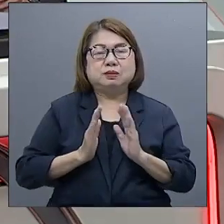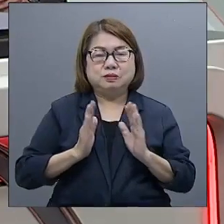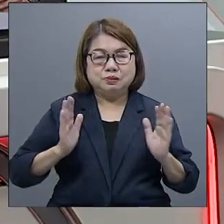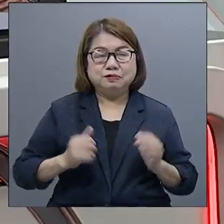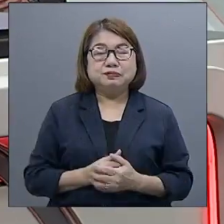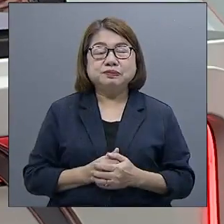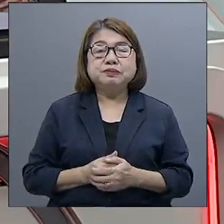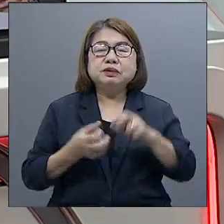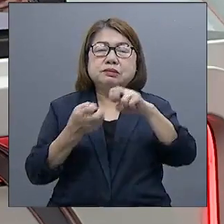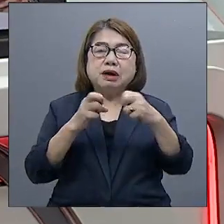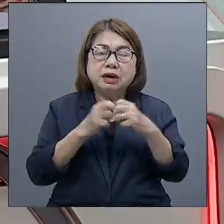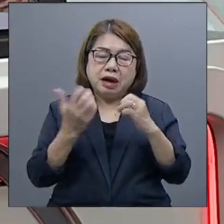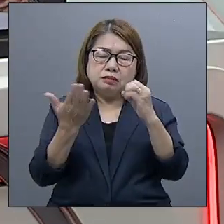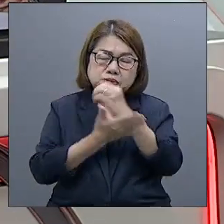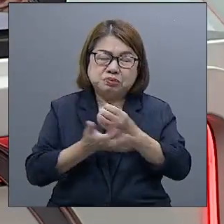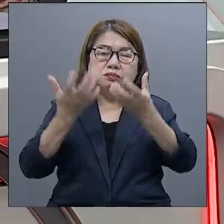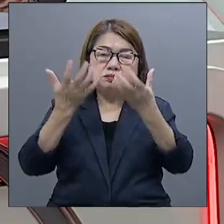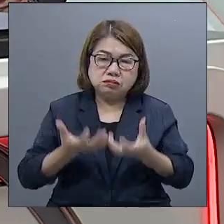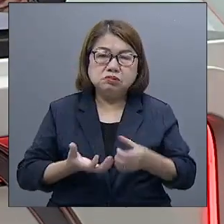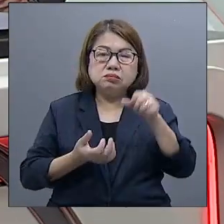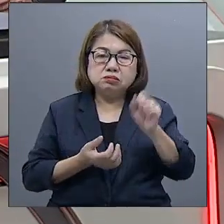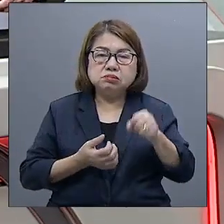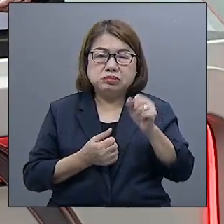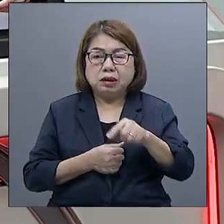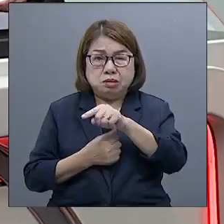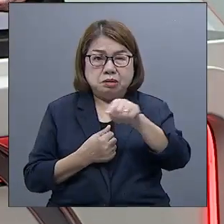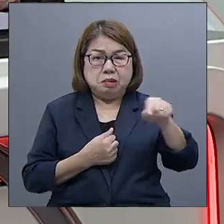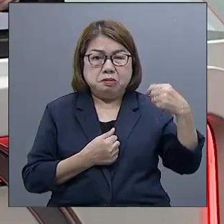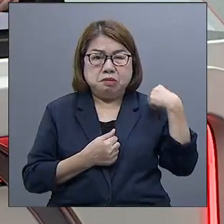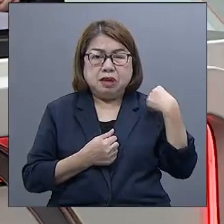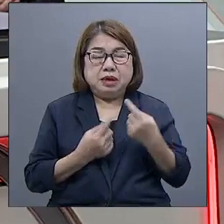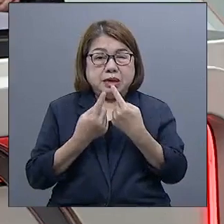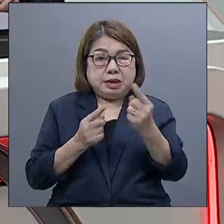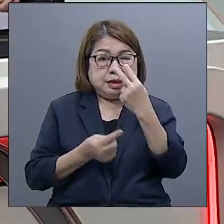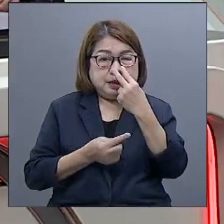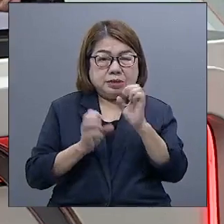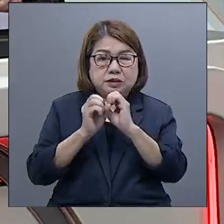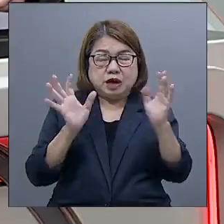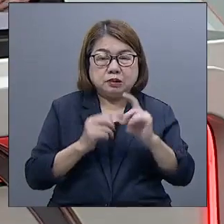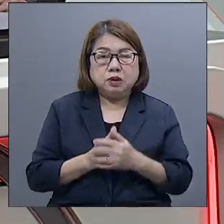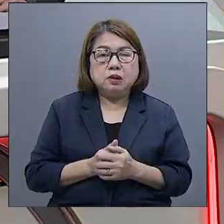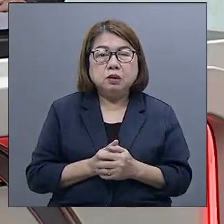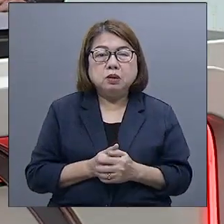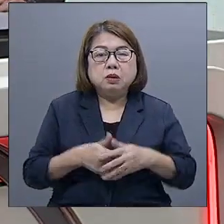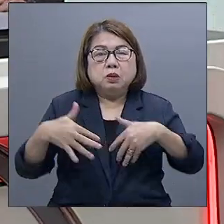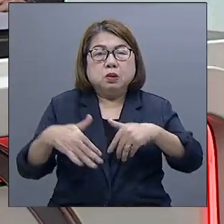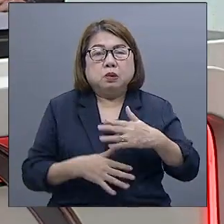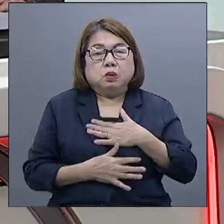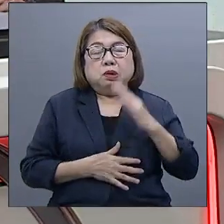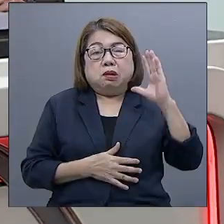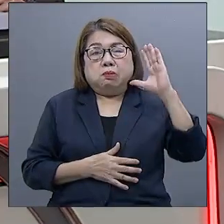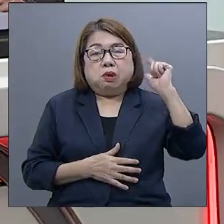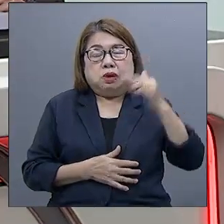ภัยจากยาเสพติดถือว่าเป็นภัยใกล้ตัวนะครับอีกหนึ่งคดีที่บ่งชี้สำคัญคดีนี้สร้างความตกใจให้กับผู้ปกครอง